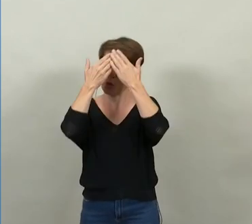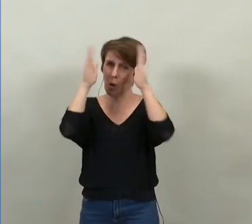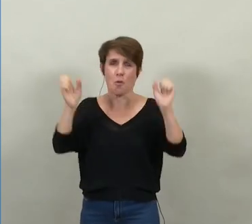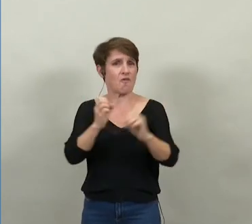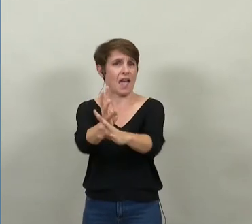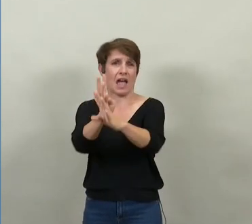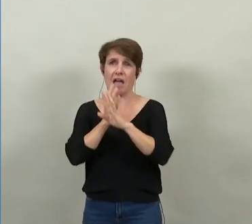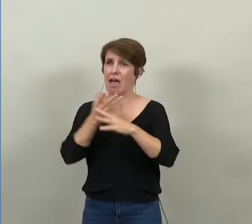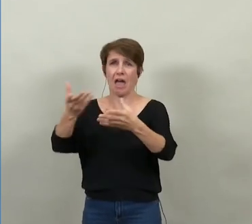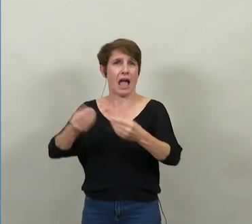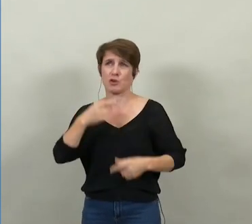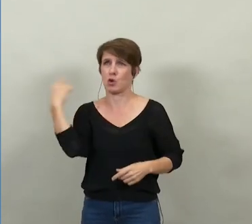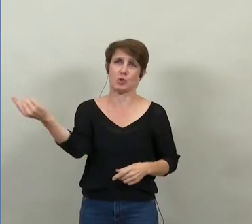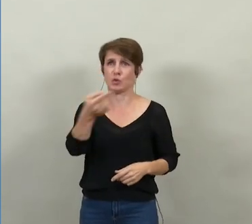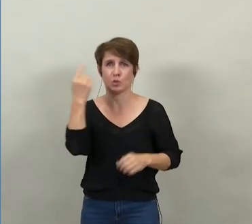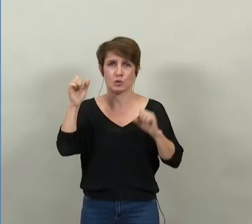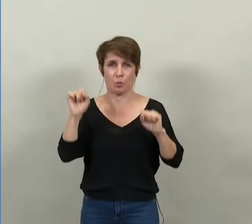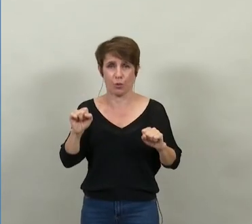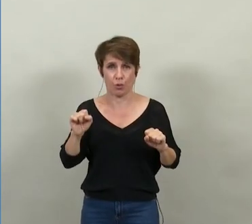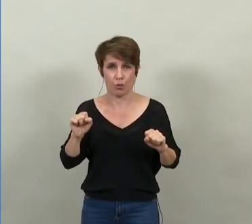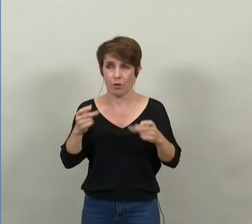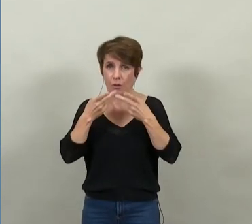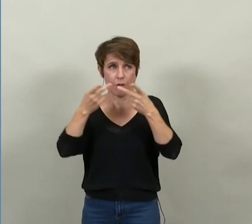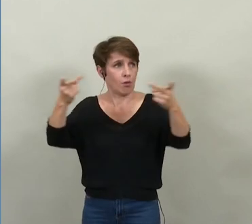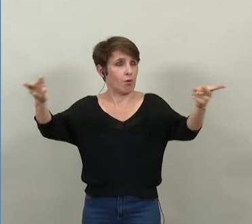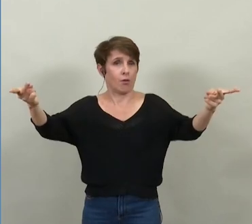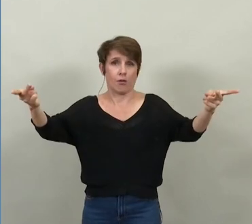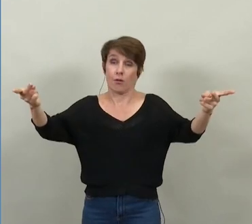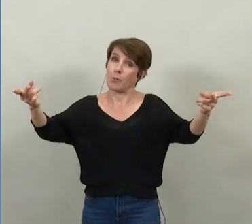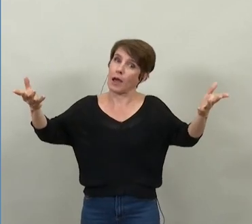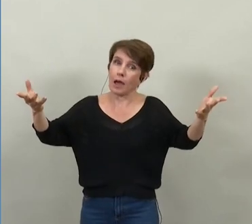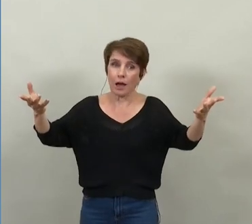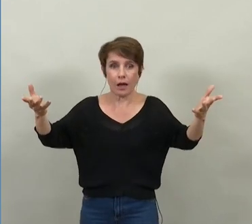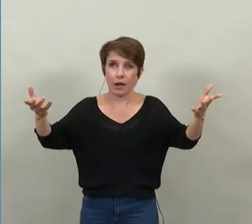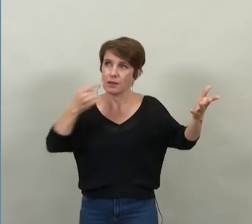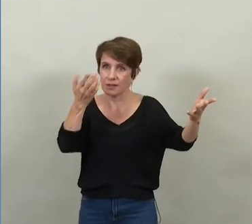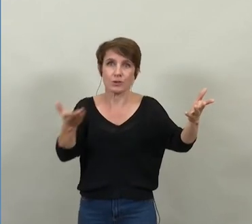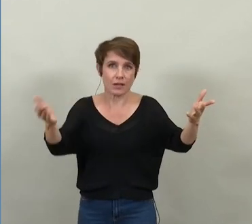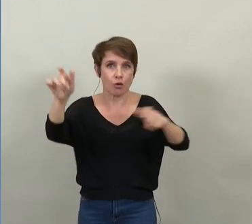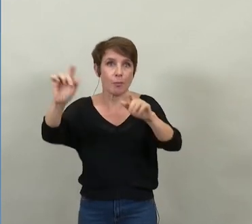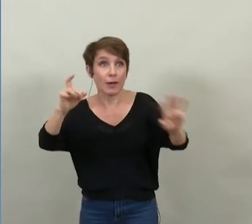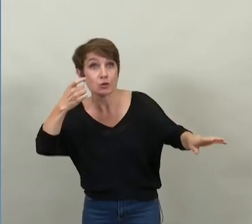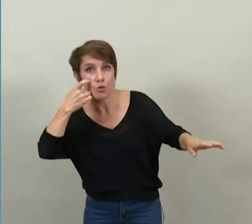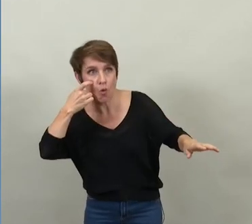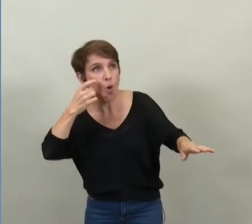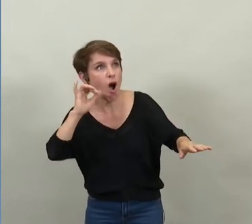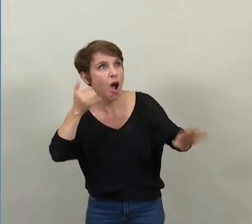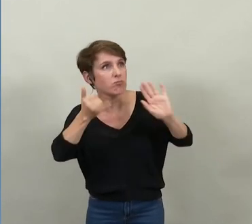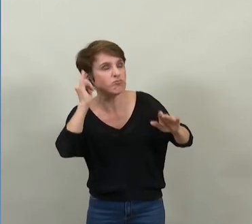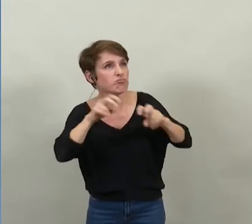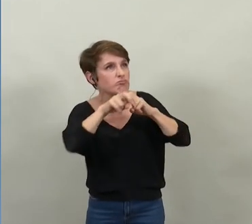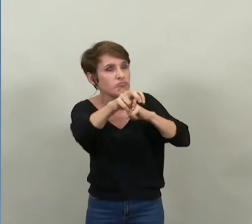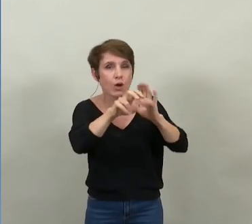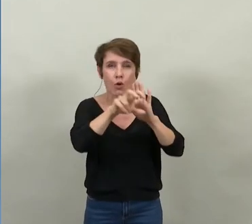tous et je pense que cet appel là il est quand même puisque vous le lancez il doit être reçu il doit être écouté et il doit être